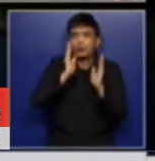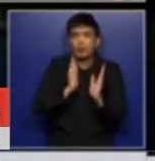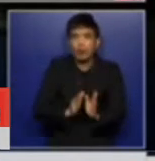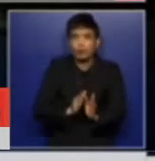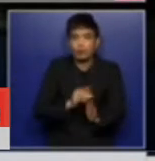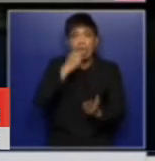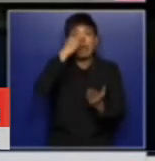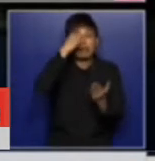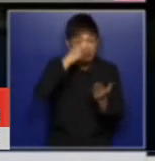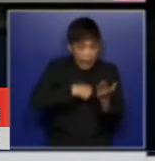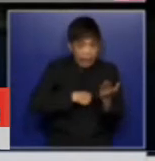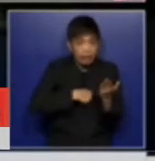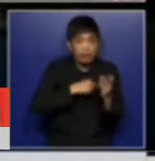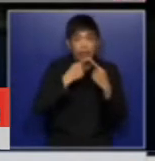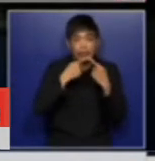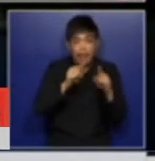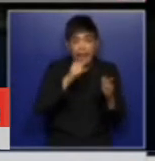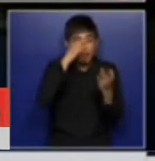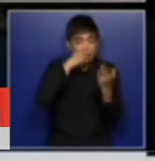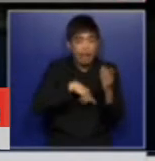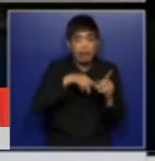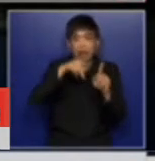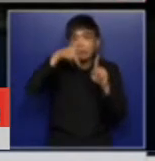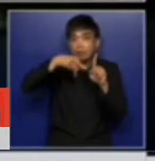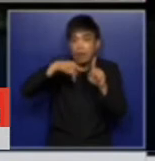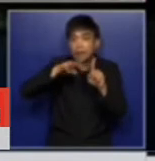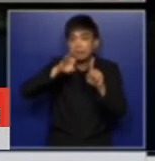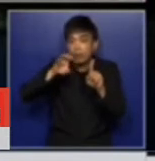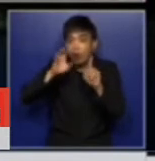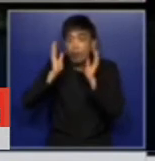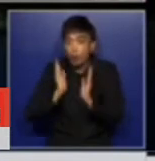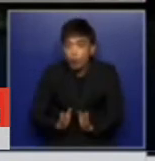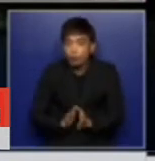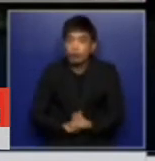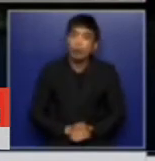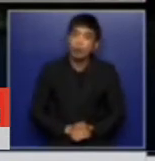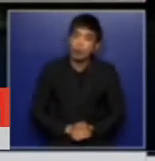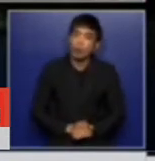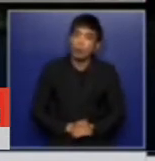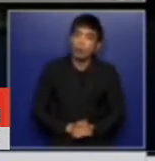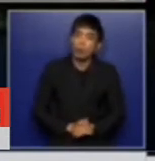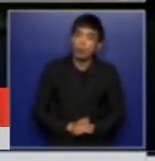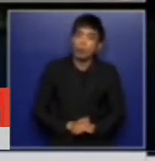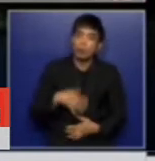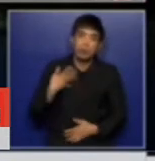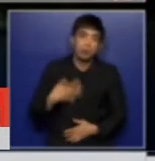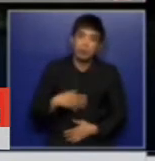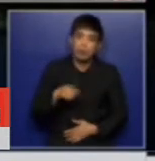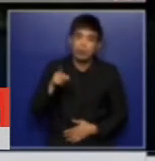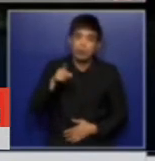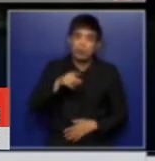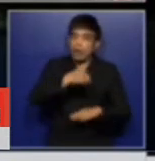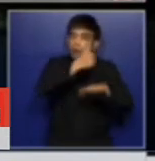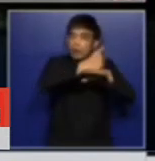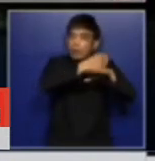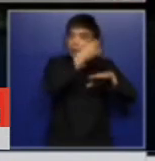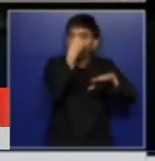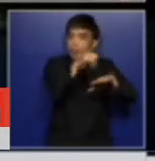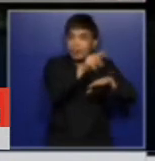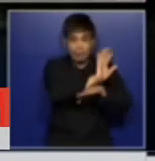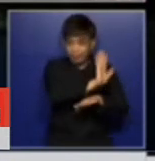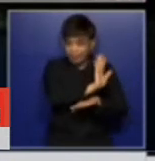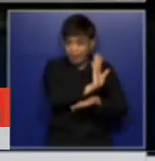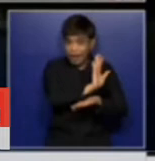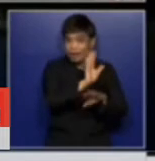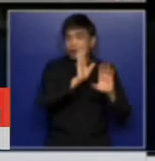ทั้งสิ้น 1,400 คนตรงนี้แหละครับไม่ใช่ความผิดของท่านนายพลนะครับท่านนายพลทั้งหลายก็รับ